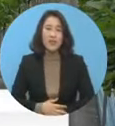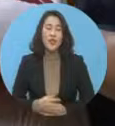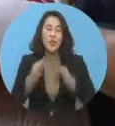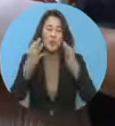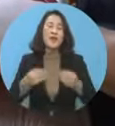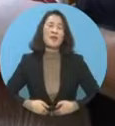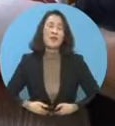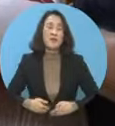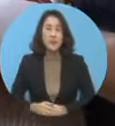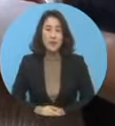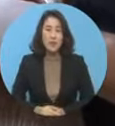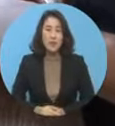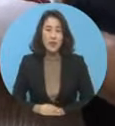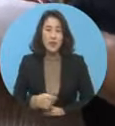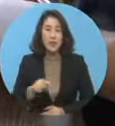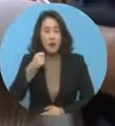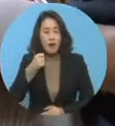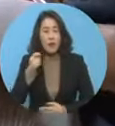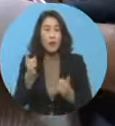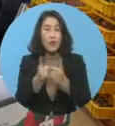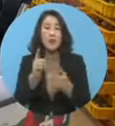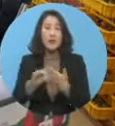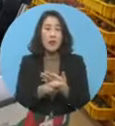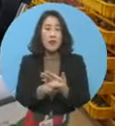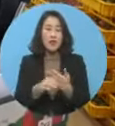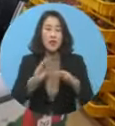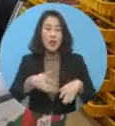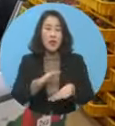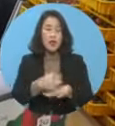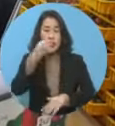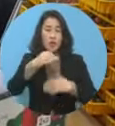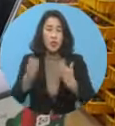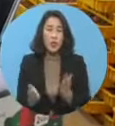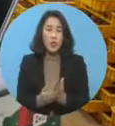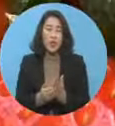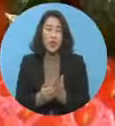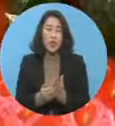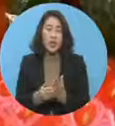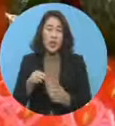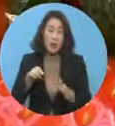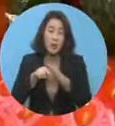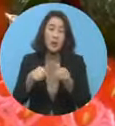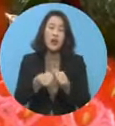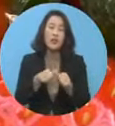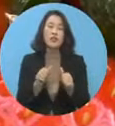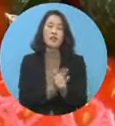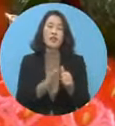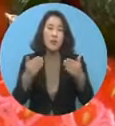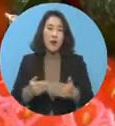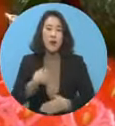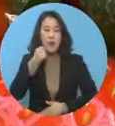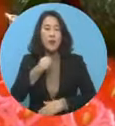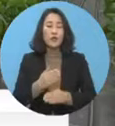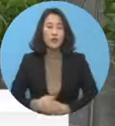해야겠죠. 문제에 부딪힐 때면 전남농업기술원 강소농 민간 전문가의 창업 컨설팅 서비스를 받아